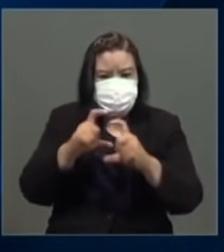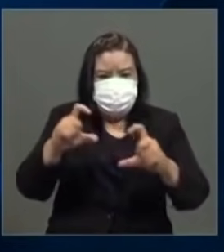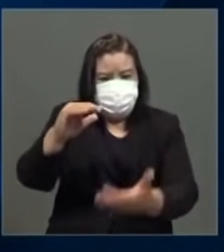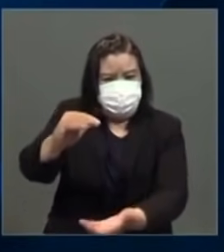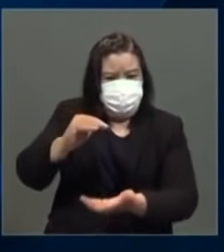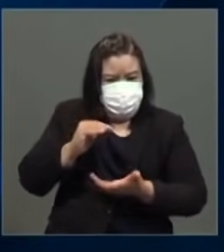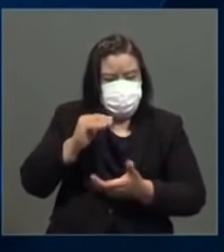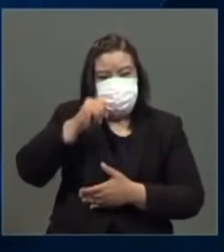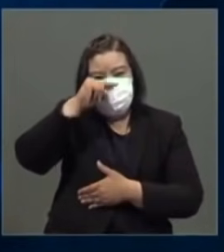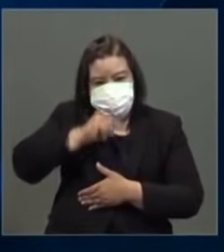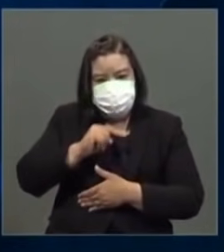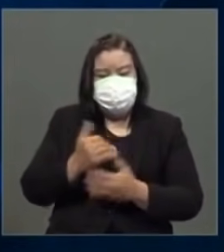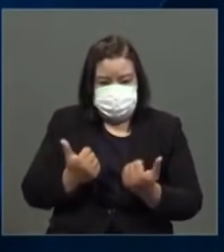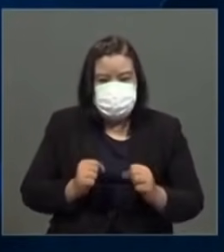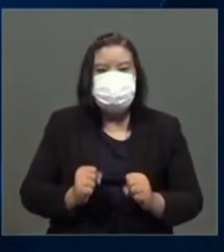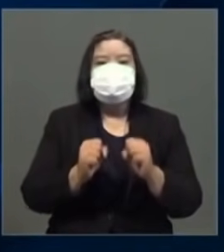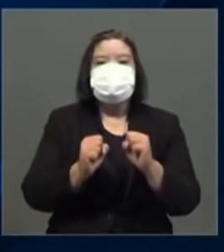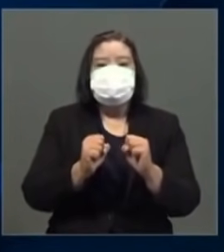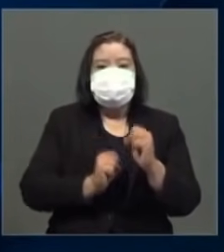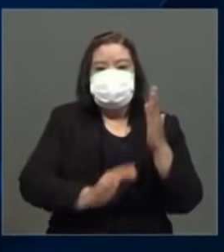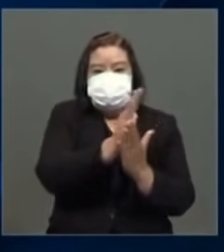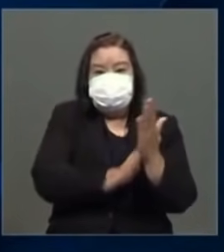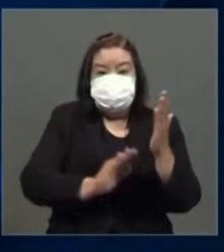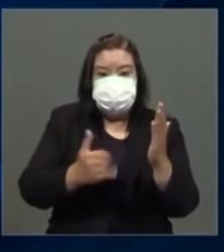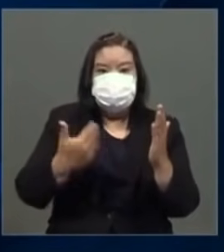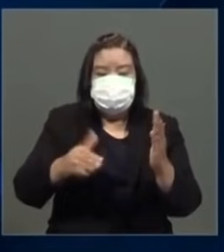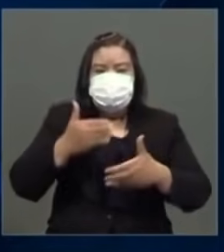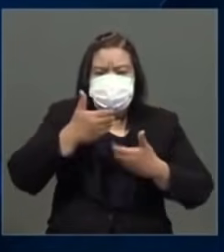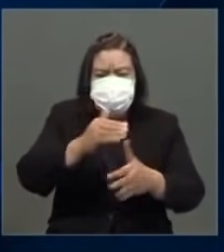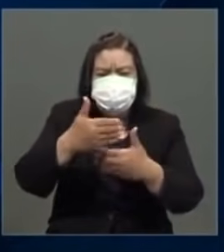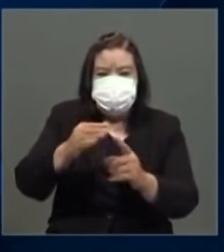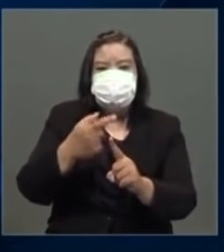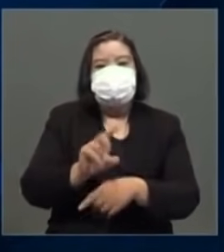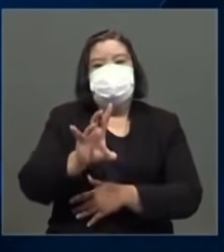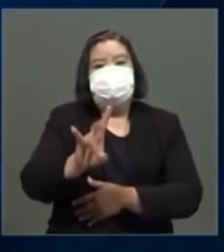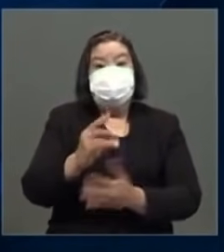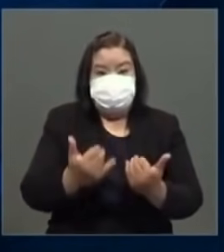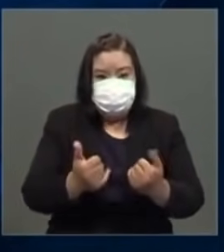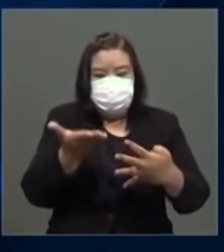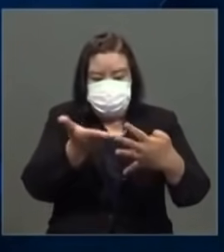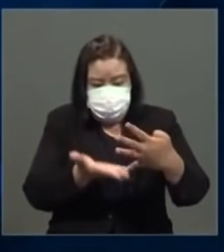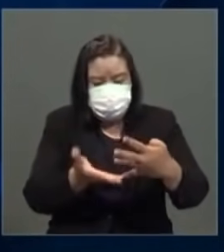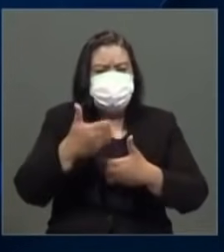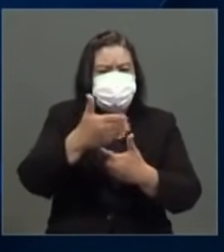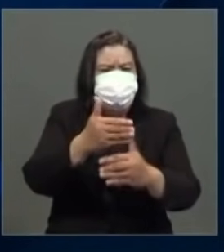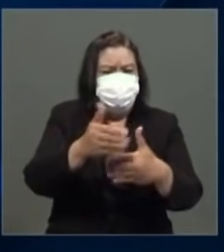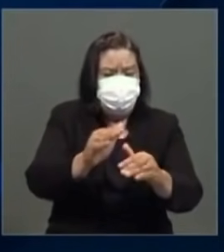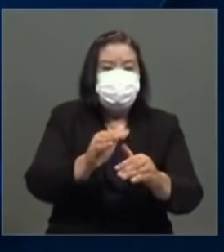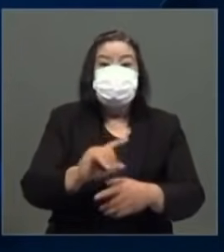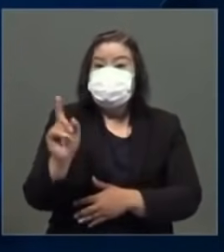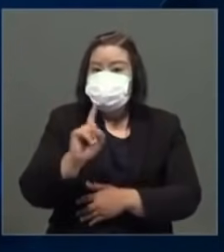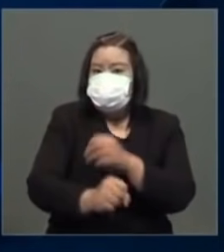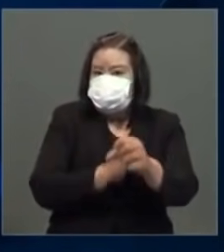าแล้วนะครับก็กำลังจะกระจายไปกับทุกๆที่ในของเดือนกรกฎาคมก็ฝากว่ากลุ่มวั